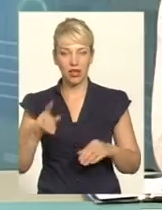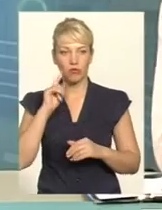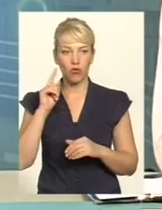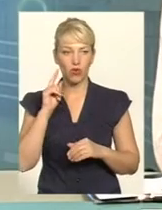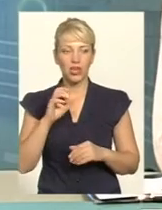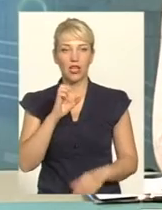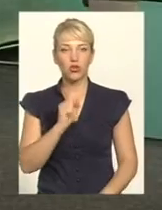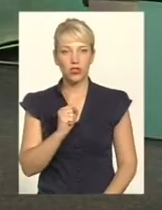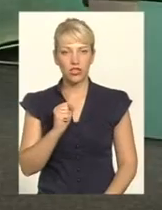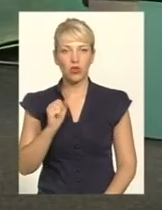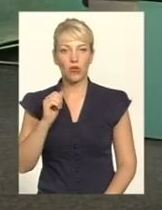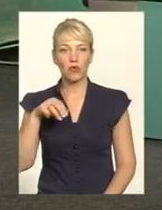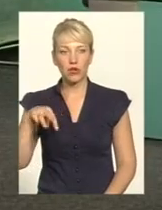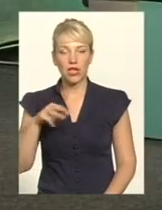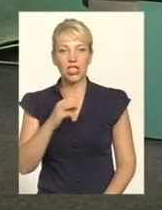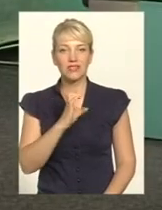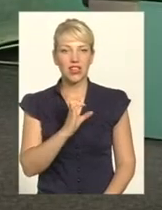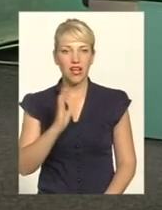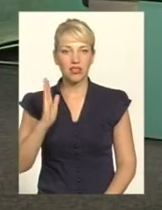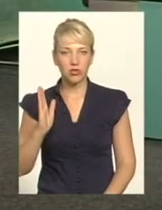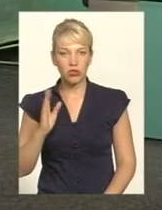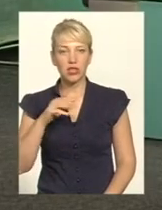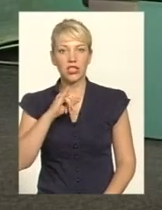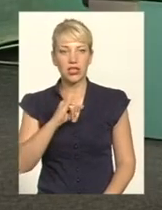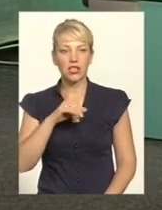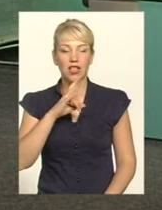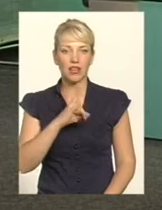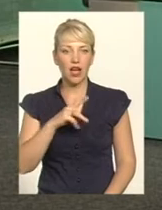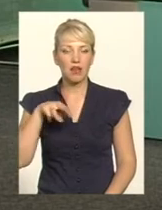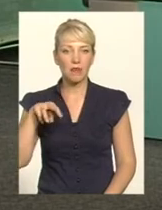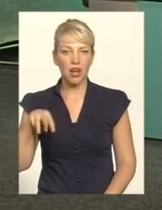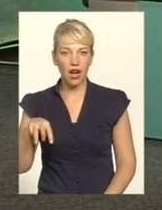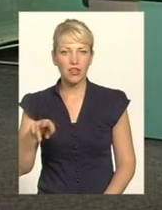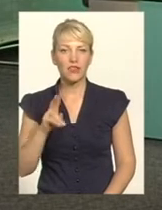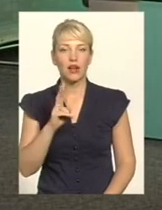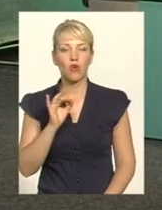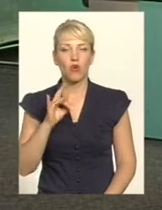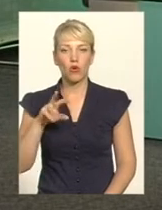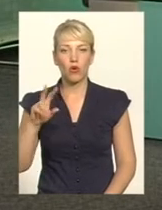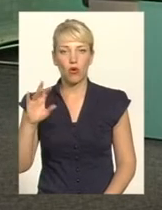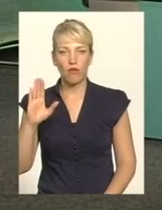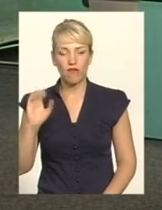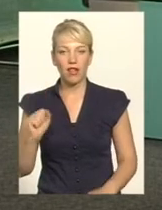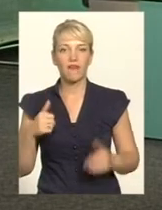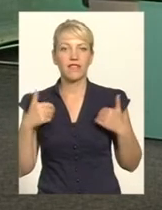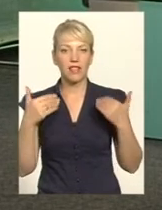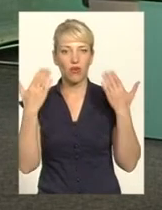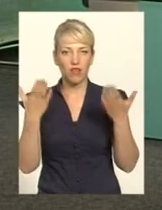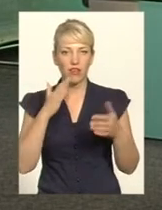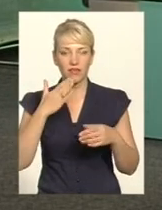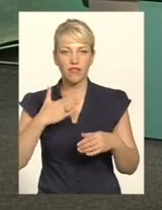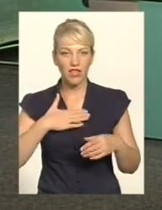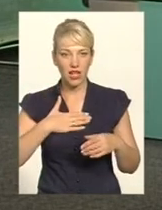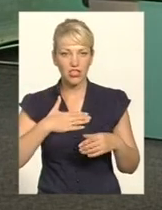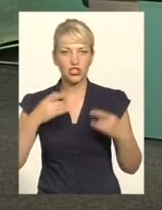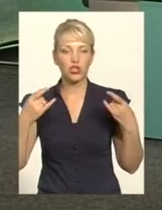Віговською, Світланою Володимирівною Шевчук та Наталією Михайлівною Корольовою. Вітаю вас в нашій студії. Доброго дня. І насамперед